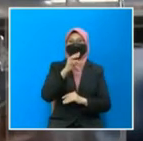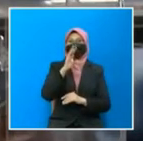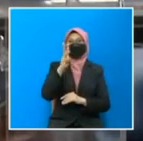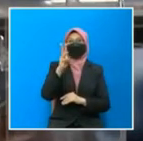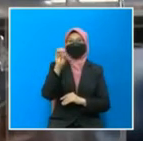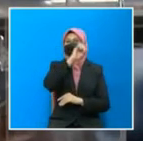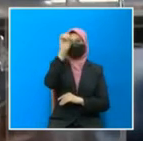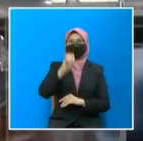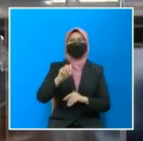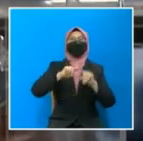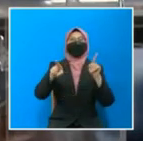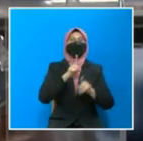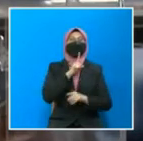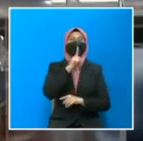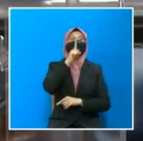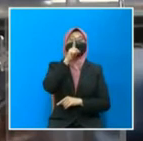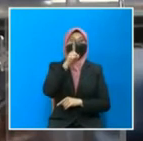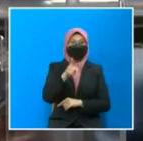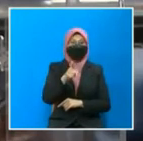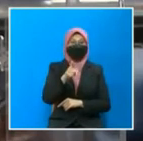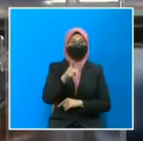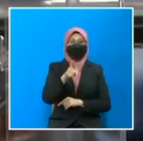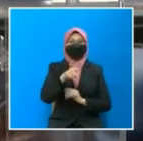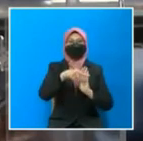6%, tetapi sebenarnya